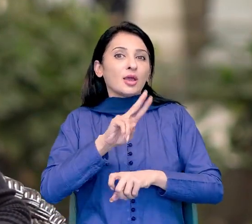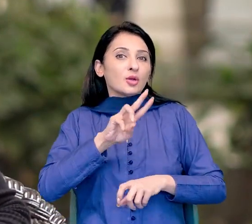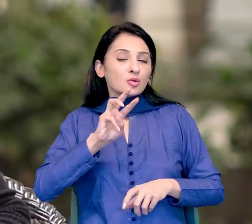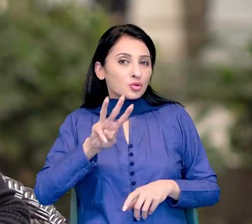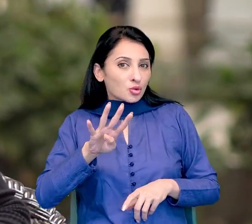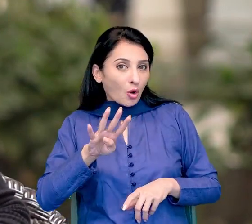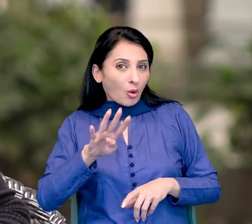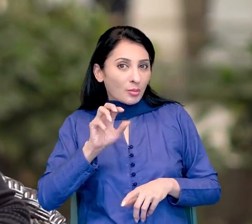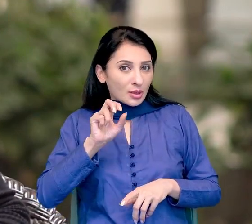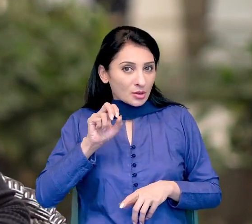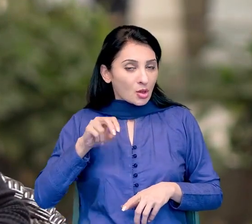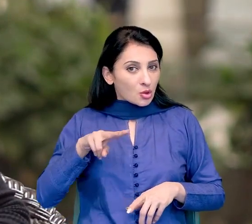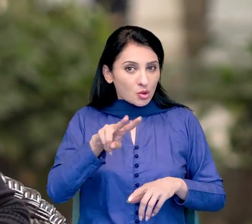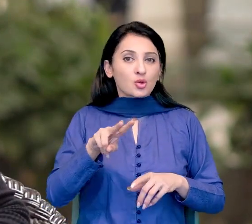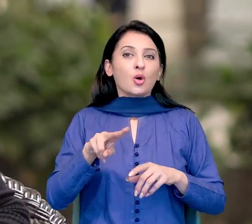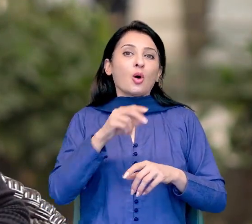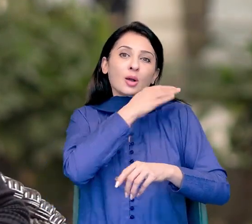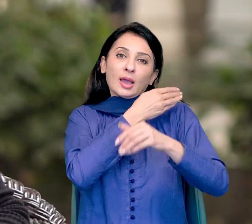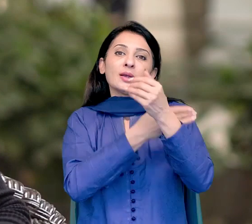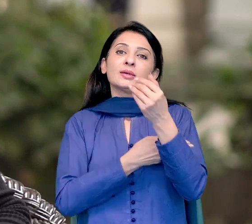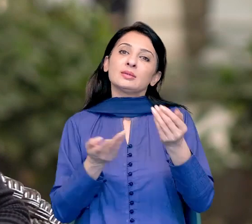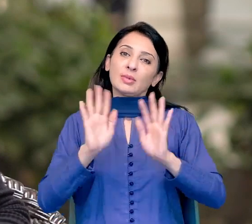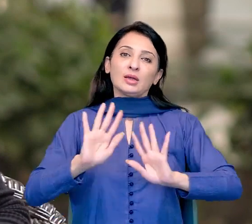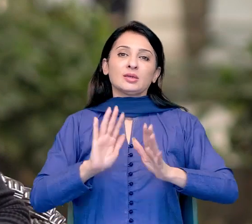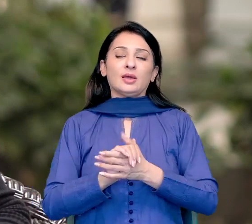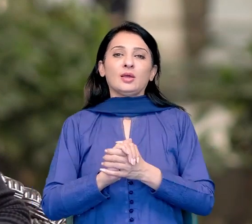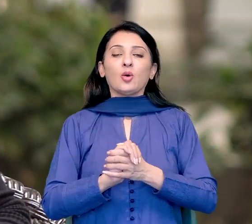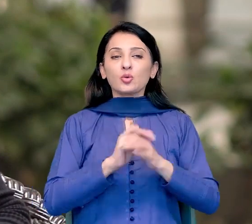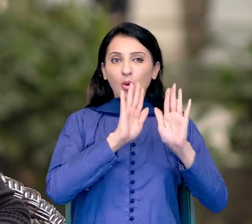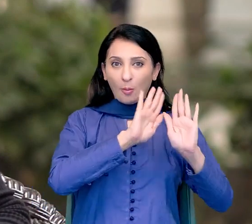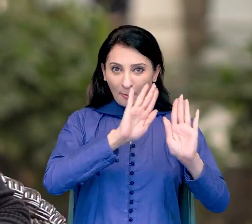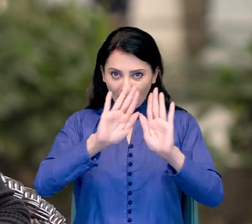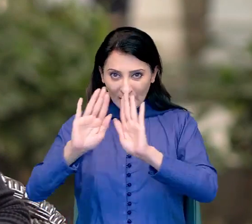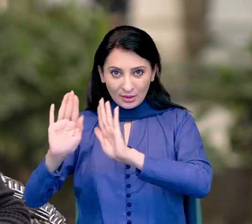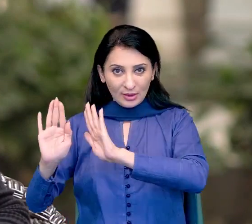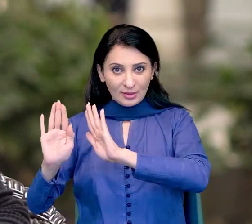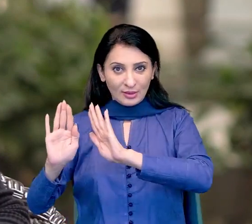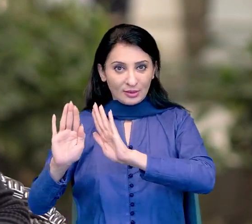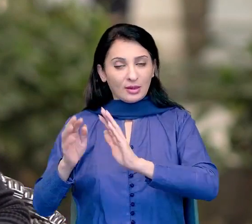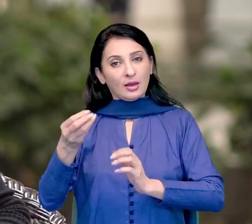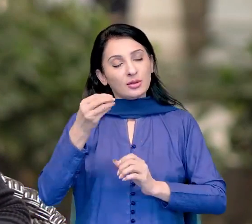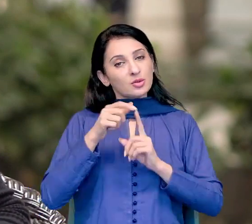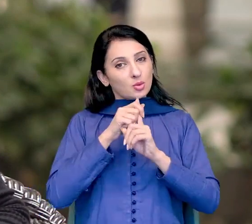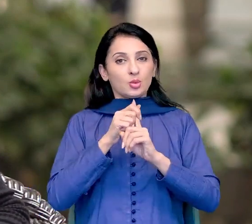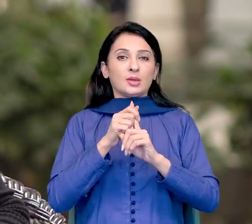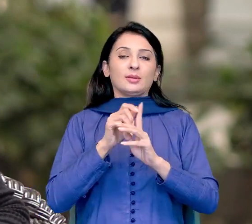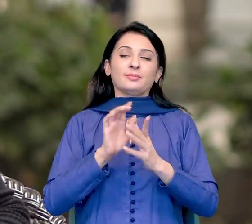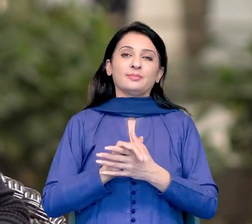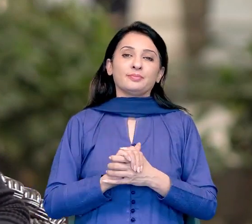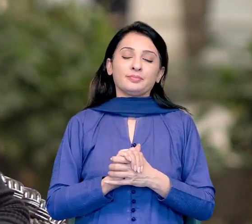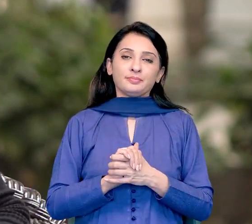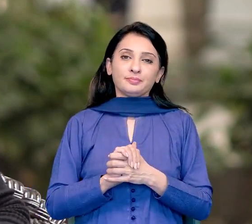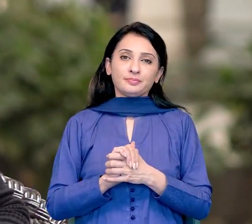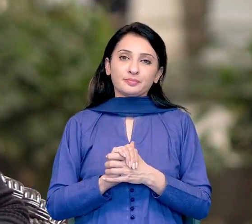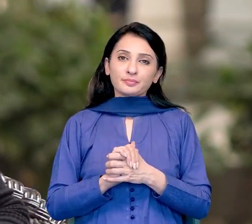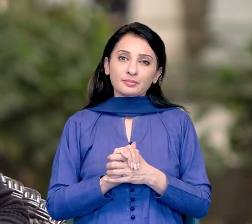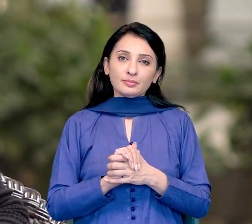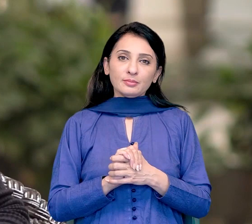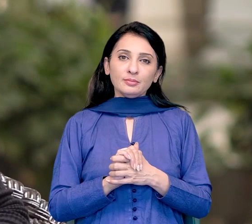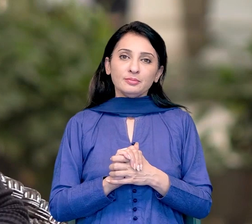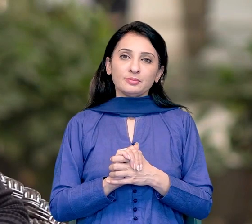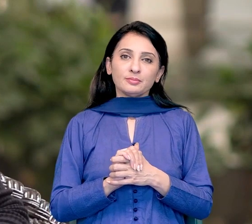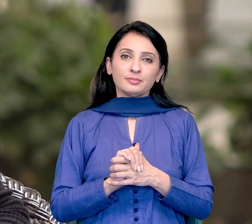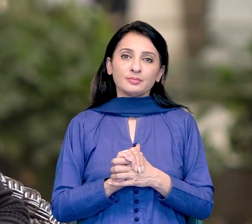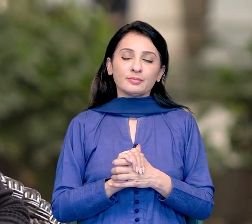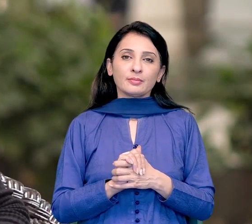بہت اسٹرانگ, بہت کریش ڈائٹنگ کرنے کا نقصان یہ ہے کہ آپ مینٹین نہیں کر سکیں گے, یو ول پٹ اٹ بیک آن, اور آپ کا میٹابولزم بھی سلو